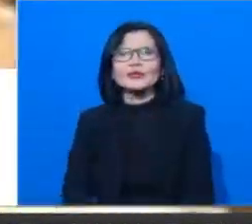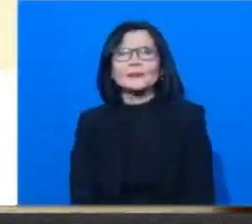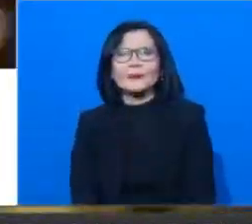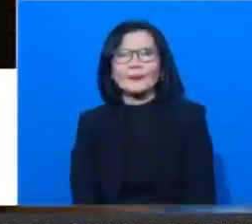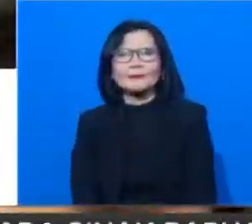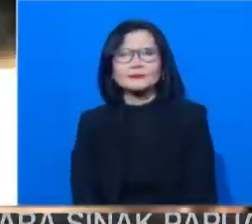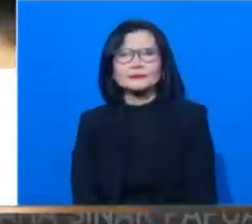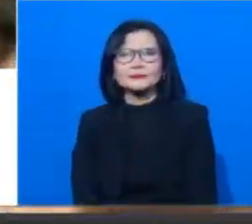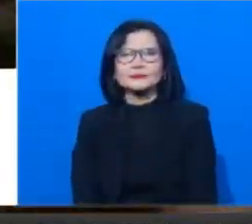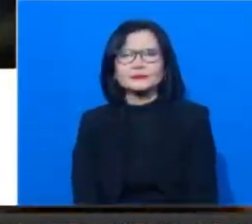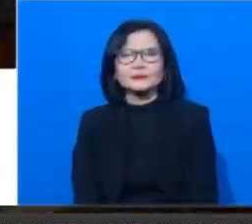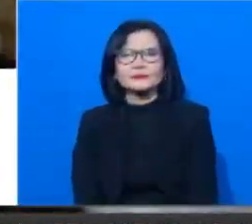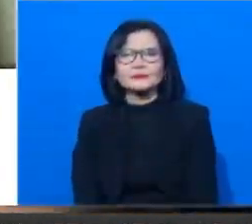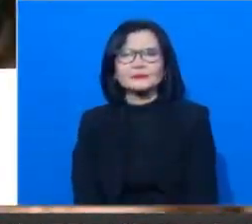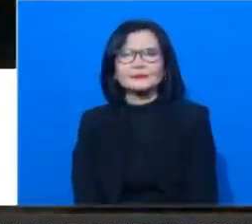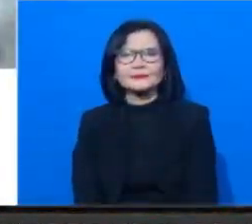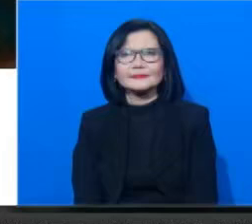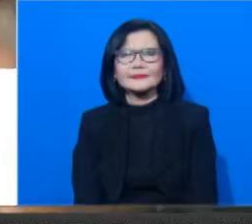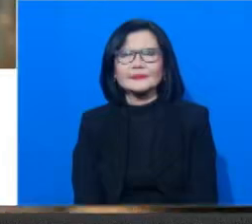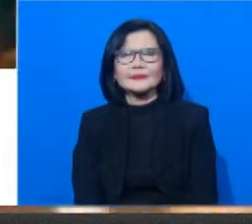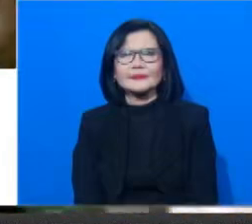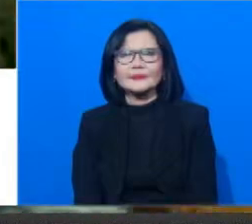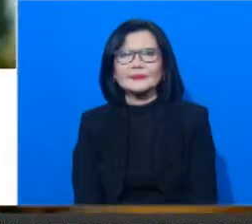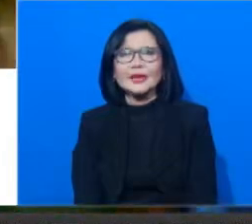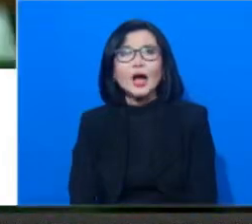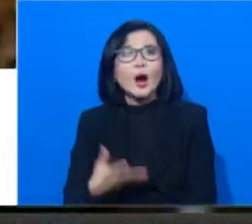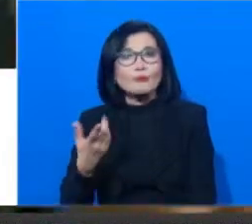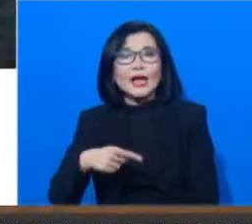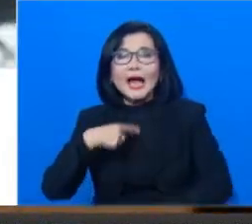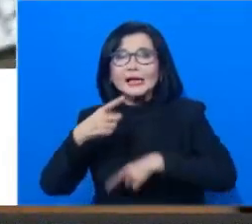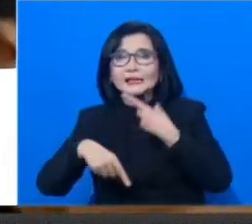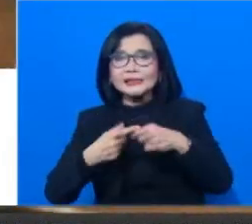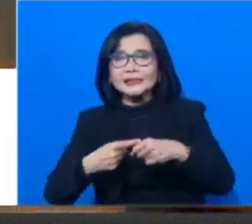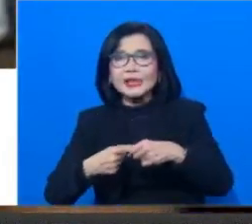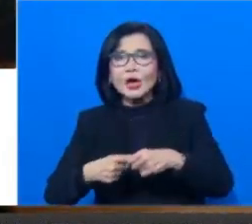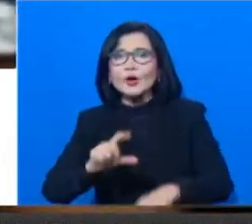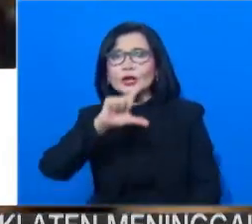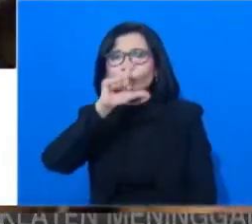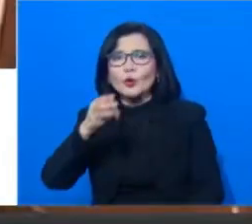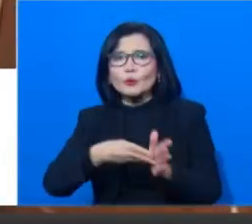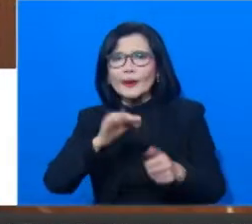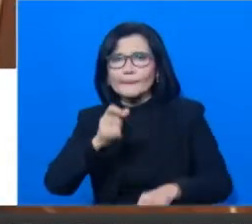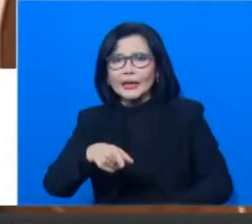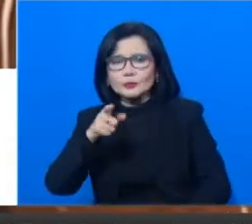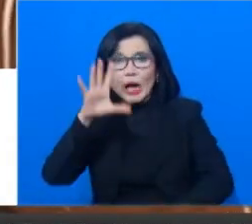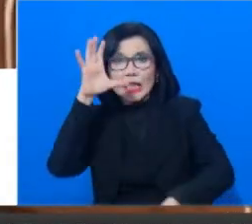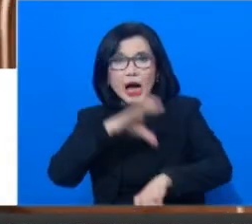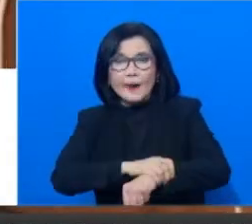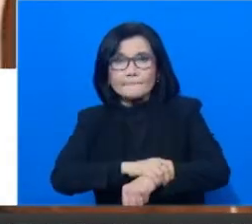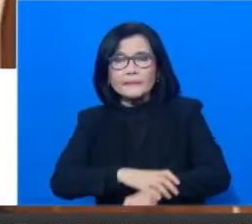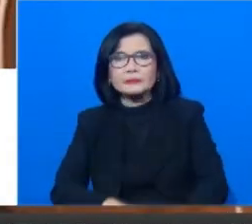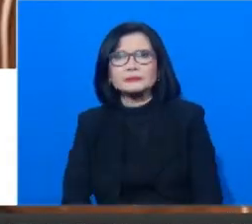H selebihnya gitu oke mas pegi boleh Cerita dong jadi ketika bulan Mei kan ada penangkapan yang dilakukan oleh Polda Jawa